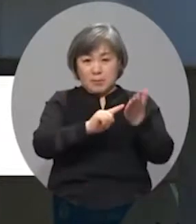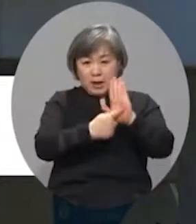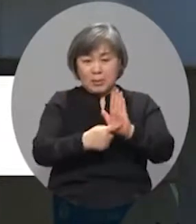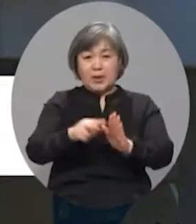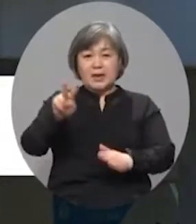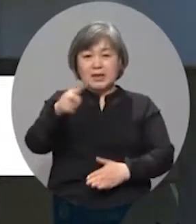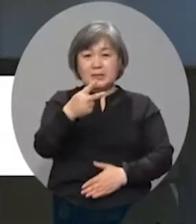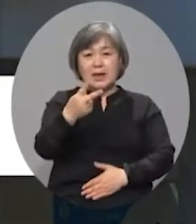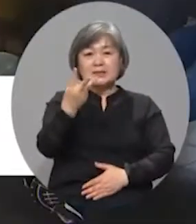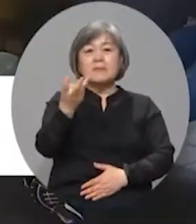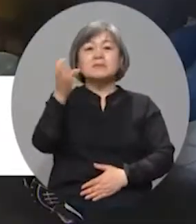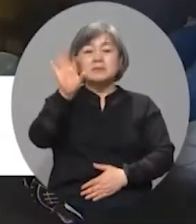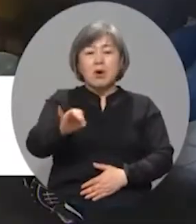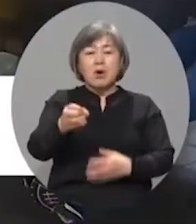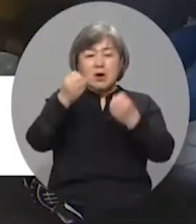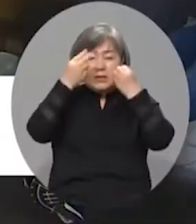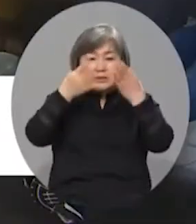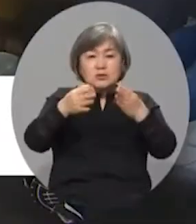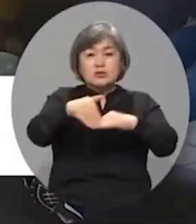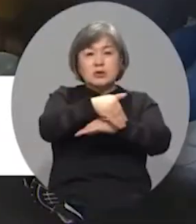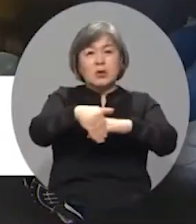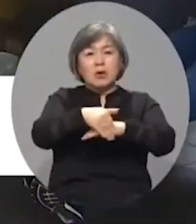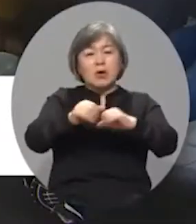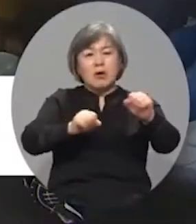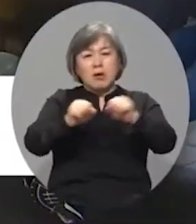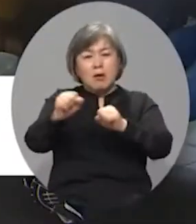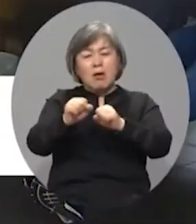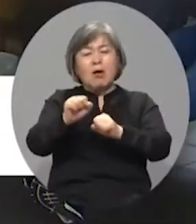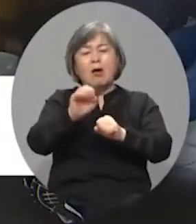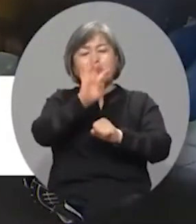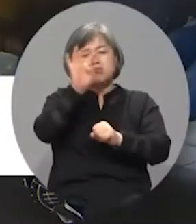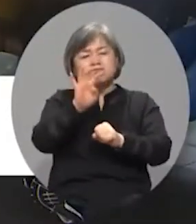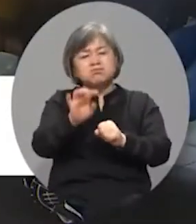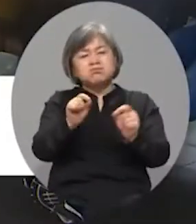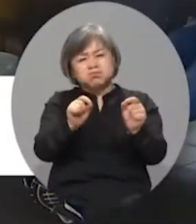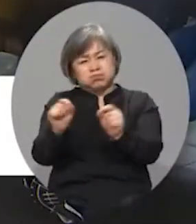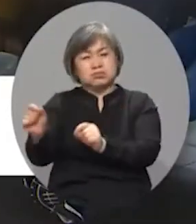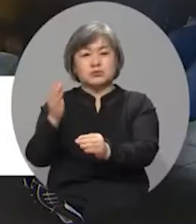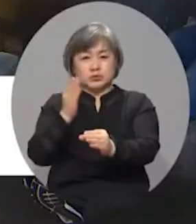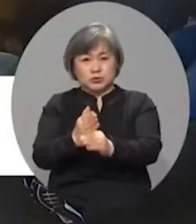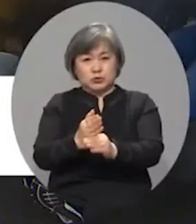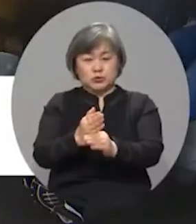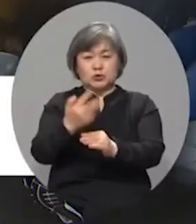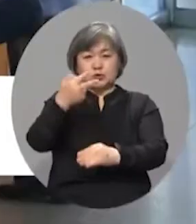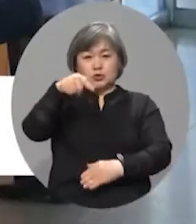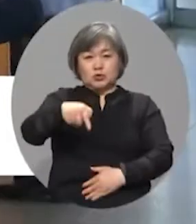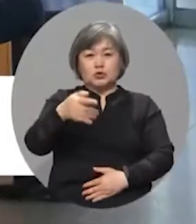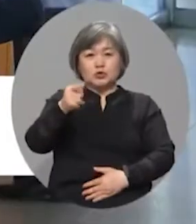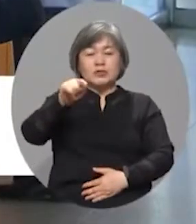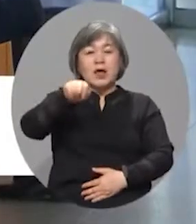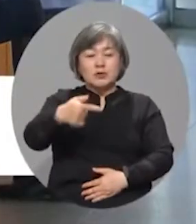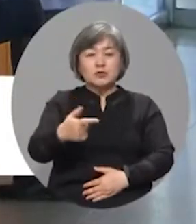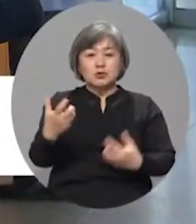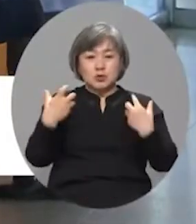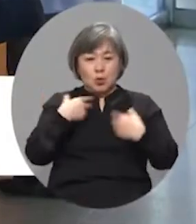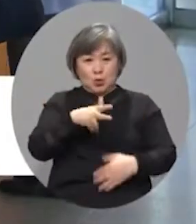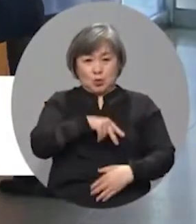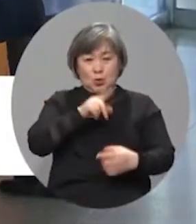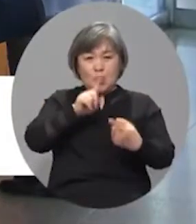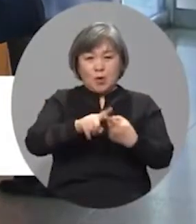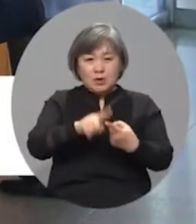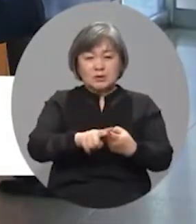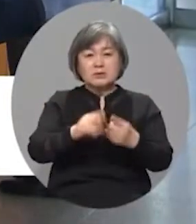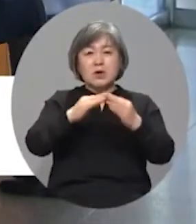230억원 규모의 신축해 계획은 추진이 지지부진한 상황 입니다 2 3 온도 의원은 로덴 셰 버스터미널로 인해